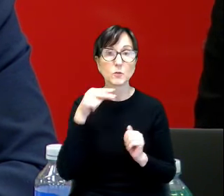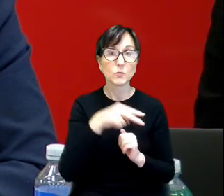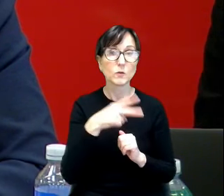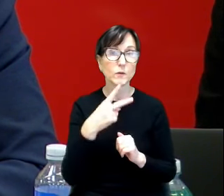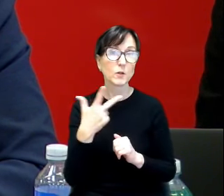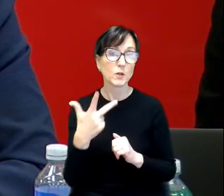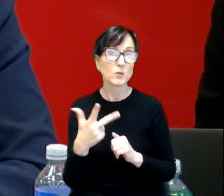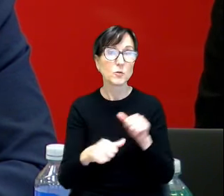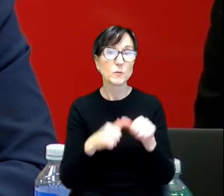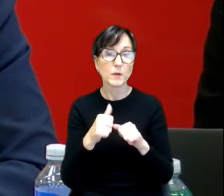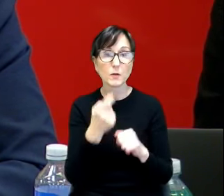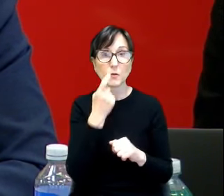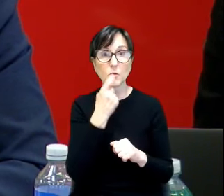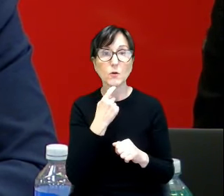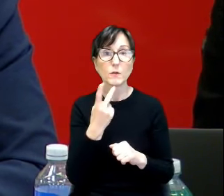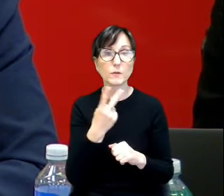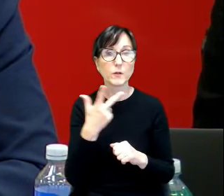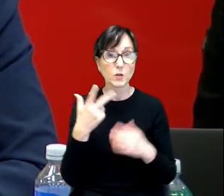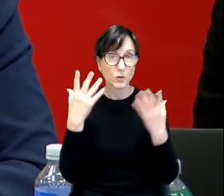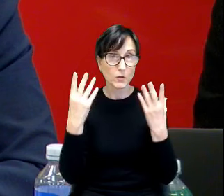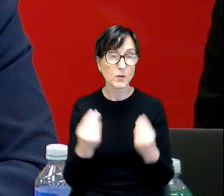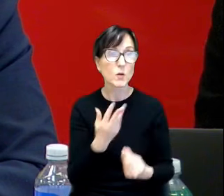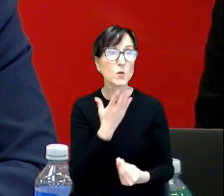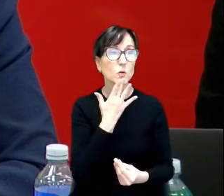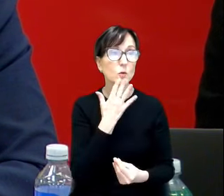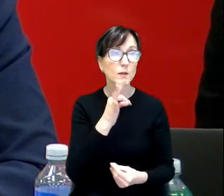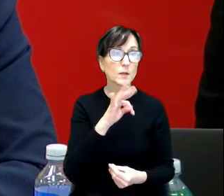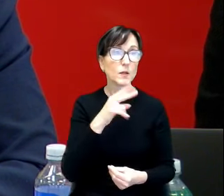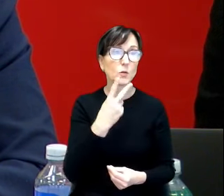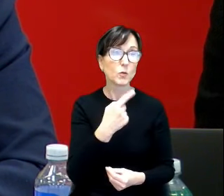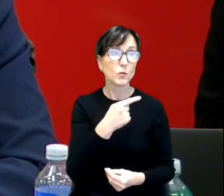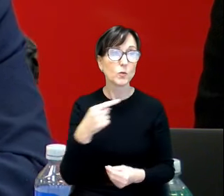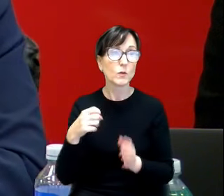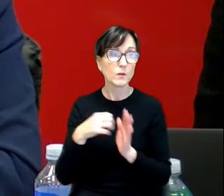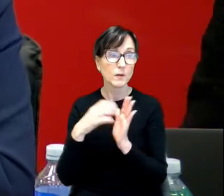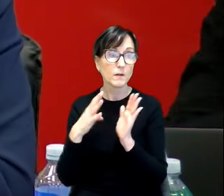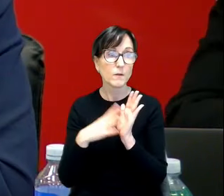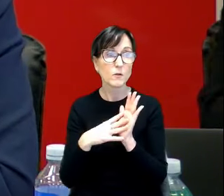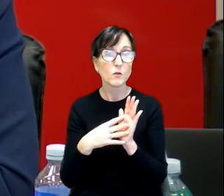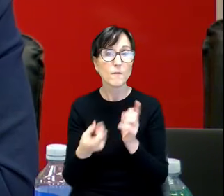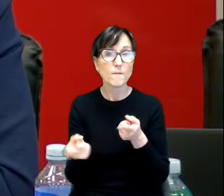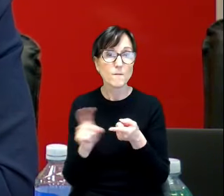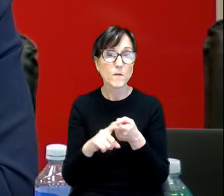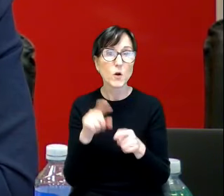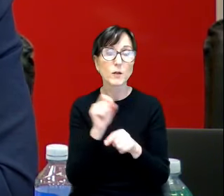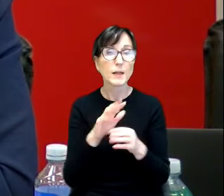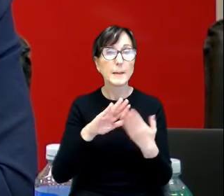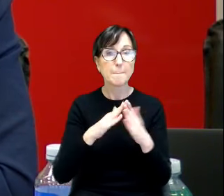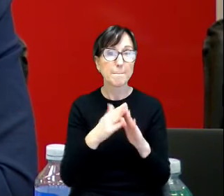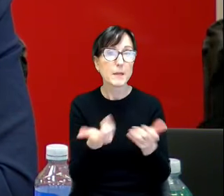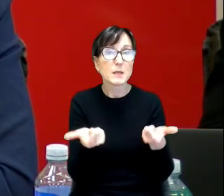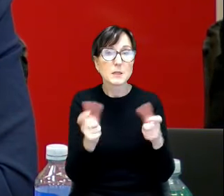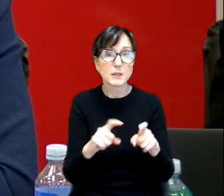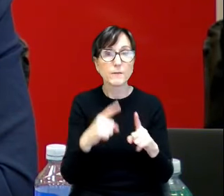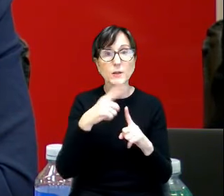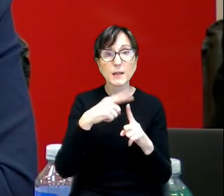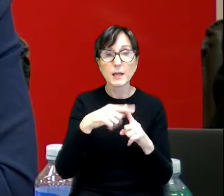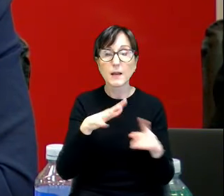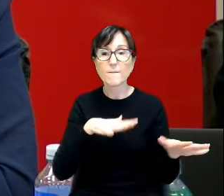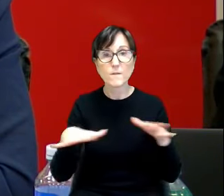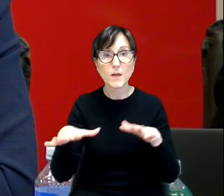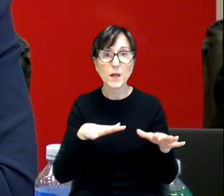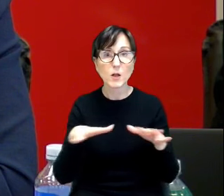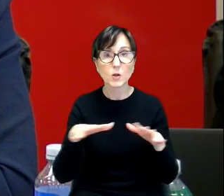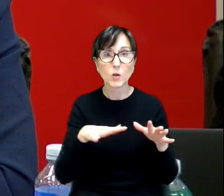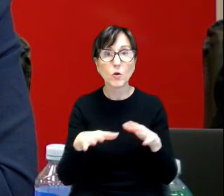metų kovo 23 dienos sprendimo numeris t2 br19 dėl klaipėdos miesto savivaldybės tarybos veiklos reglamento